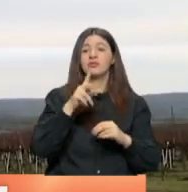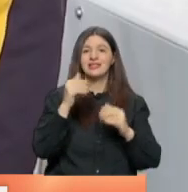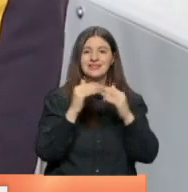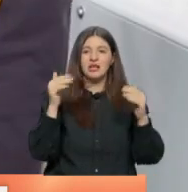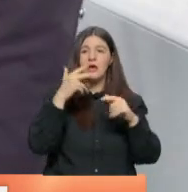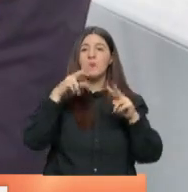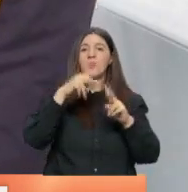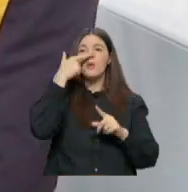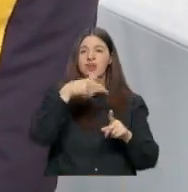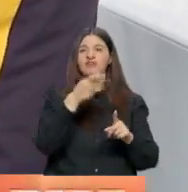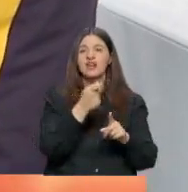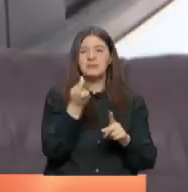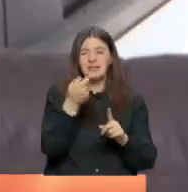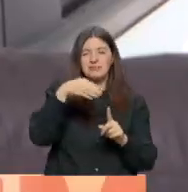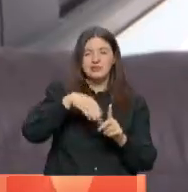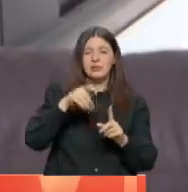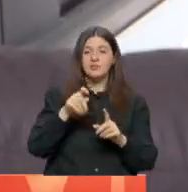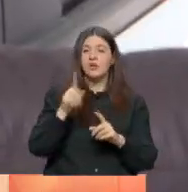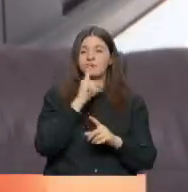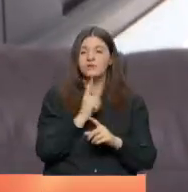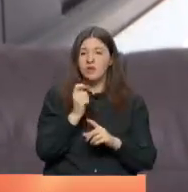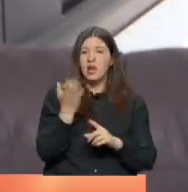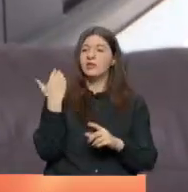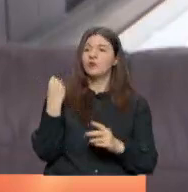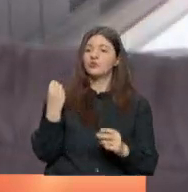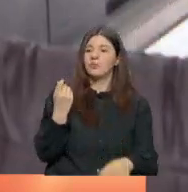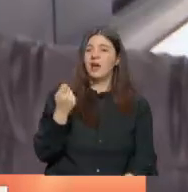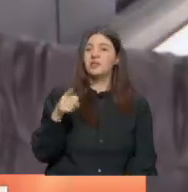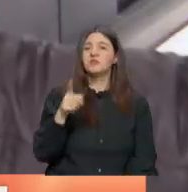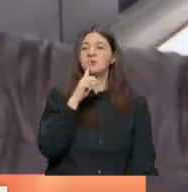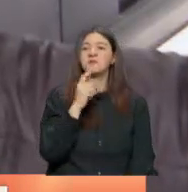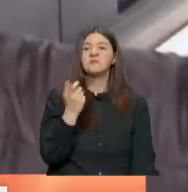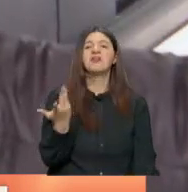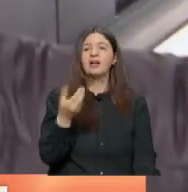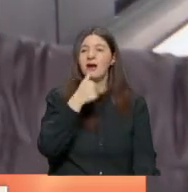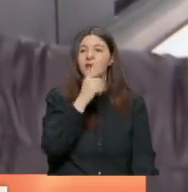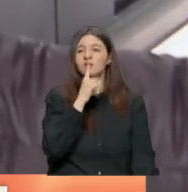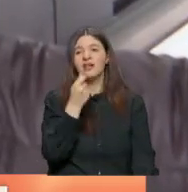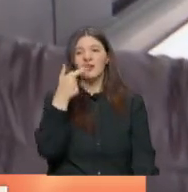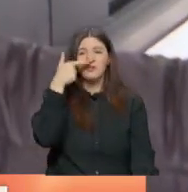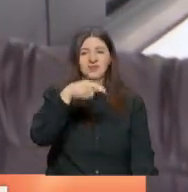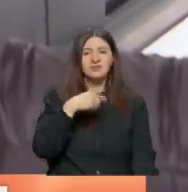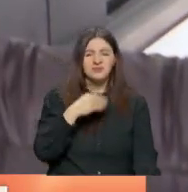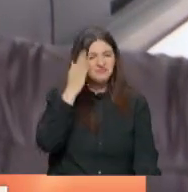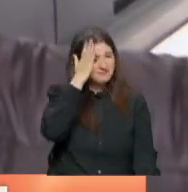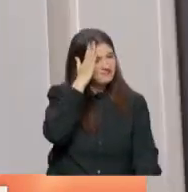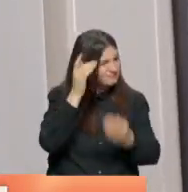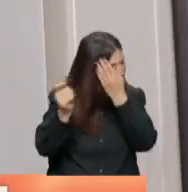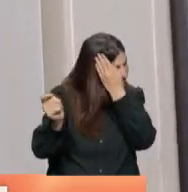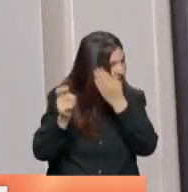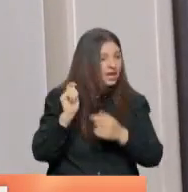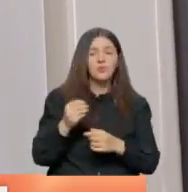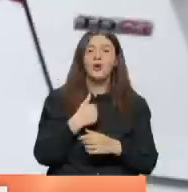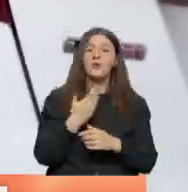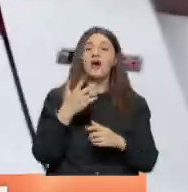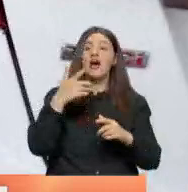sınırındaki motorinin fiyatını az da olsa geriletti. Yani 100 milyon eskiden güzel bir paraydı. Şimdi 100 milyon abiye 100 milyon koy derken kafayı büküp şöyle söylüyoruz.